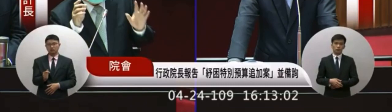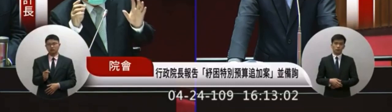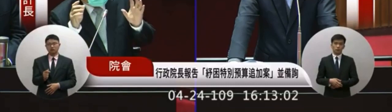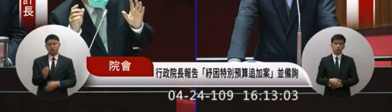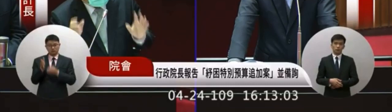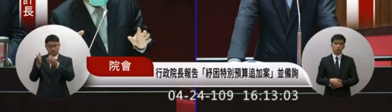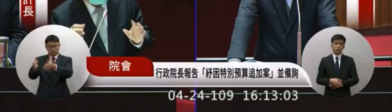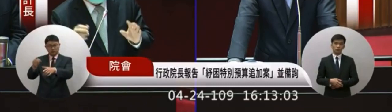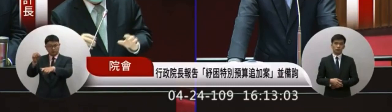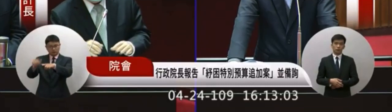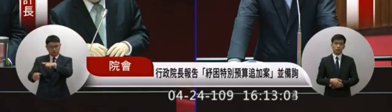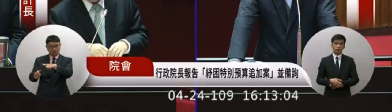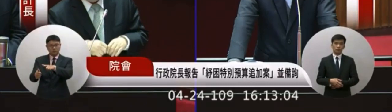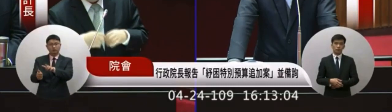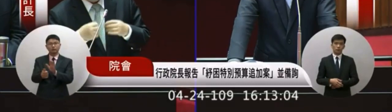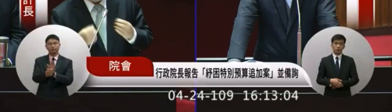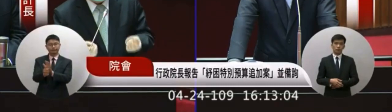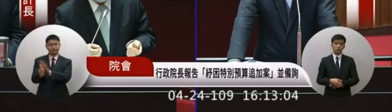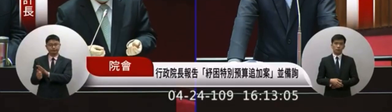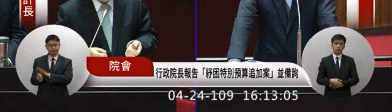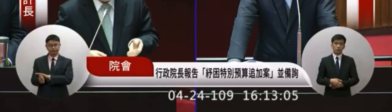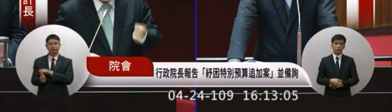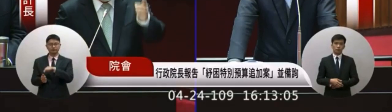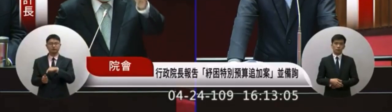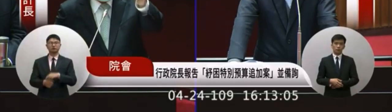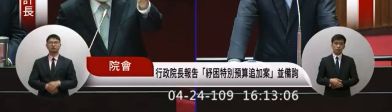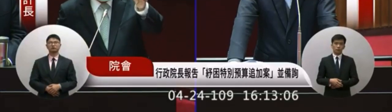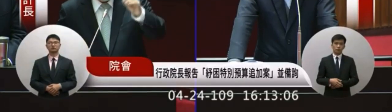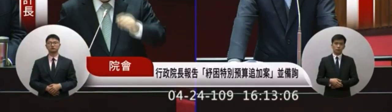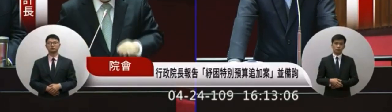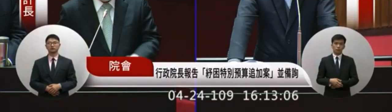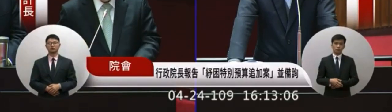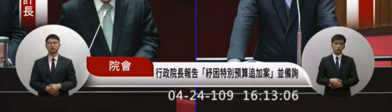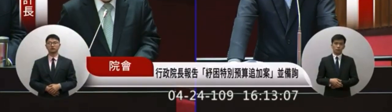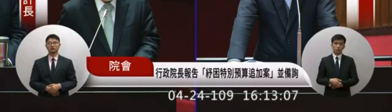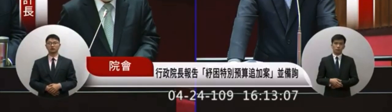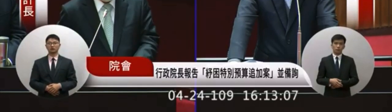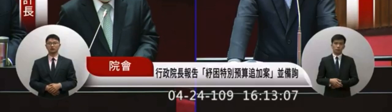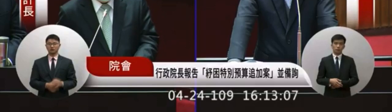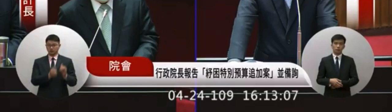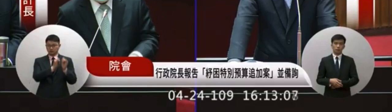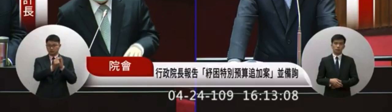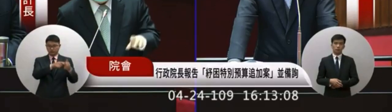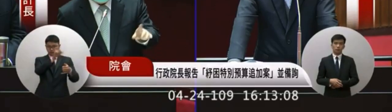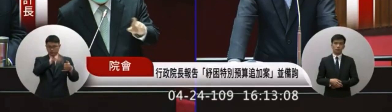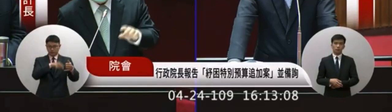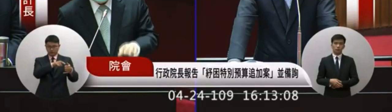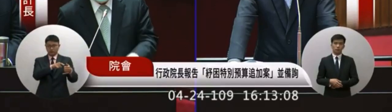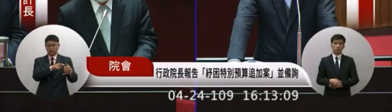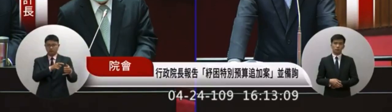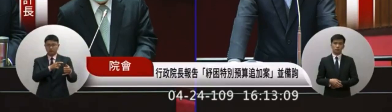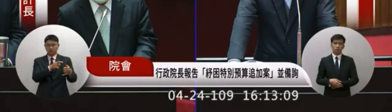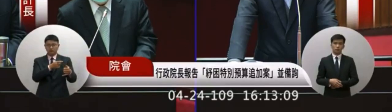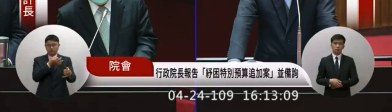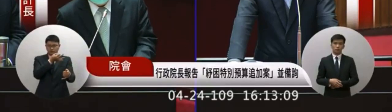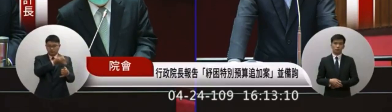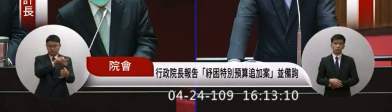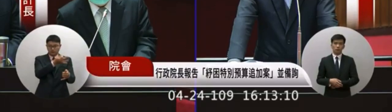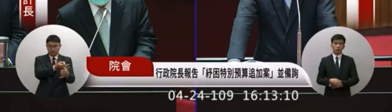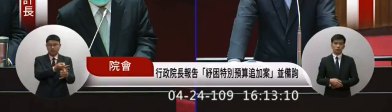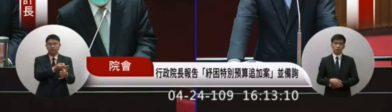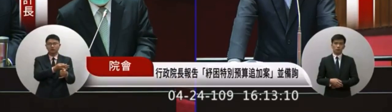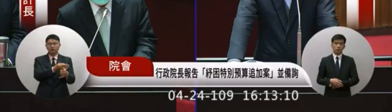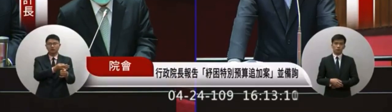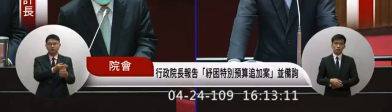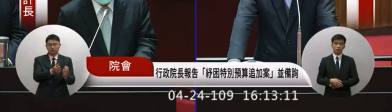会。进到那个所谓的企业，然后如果进到个人口袋的话，我们的消费的话大概会